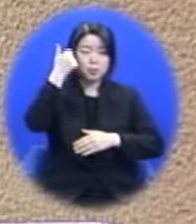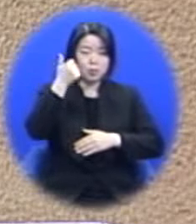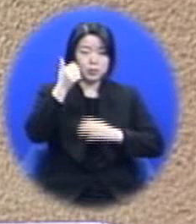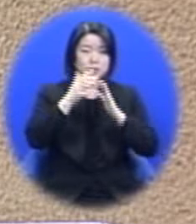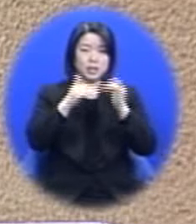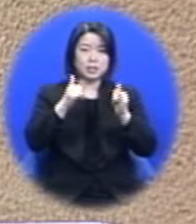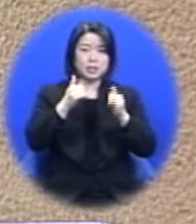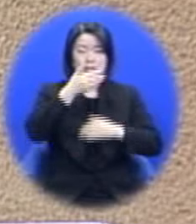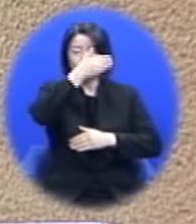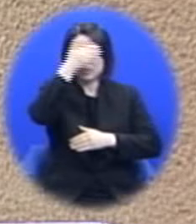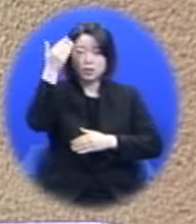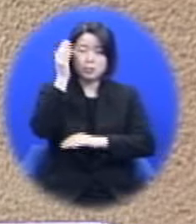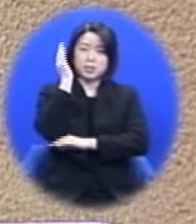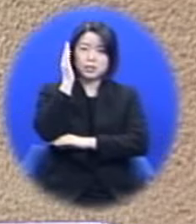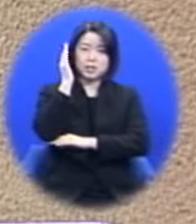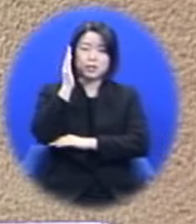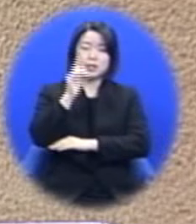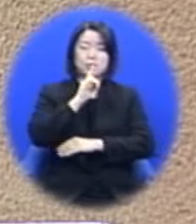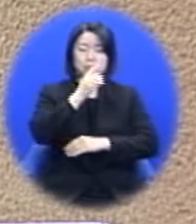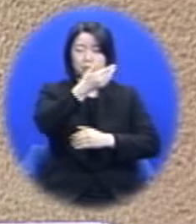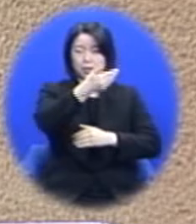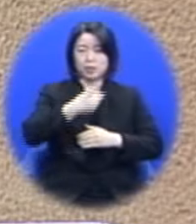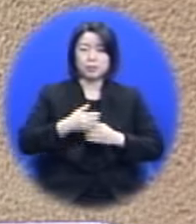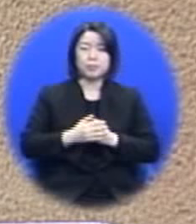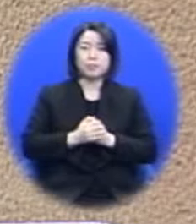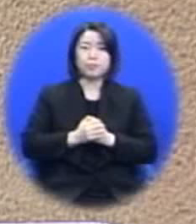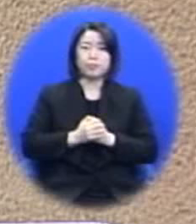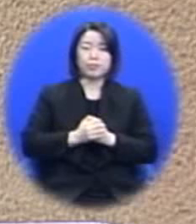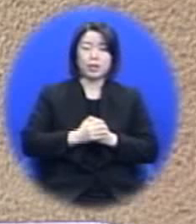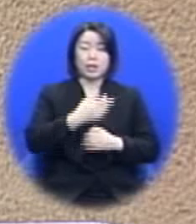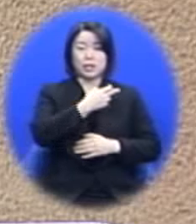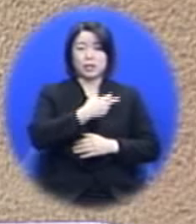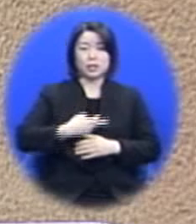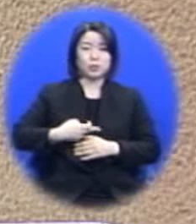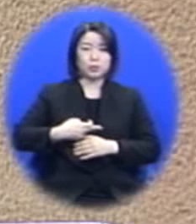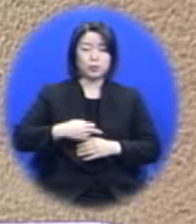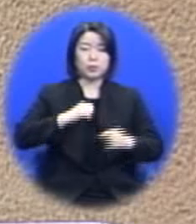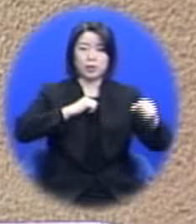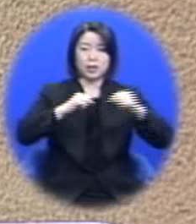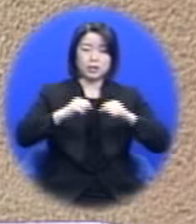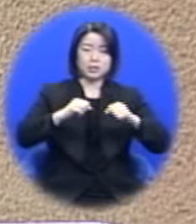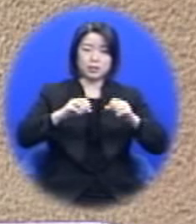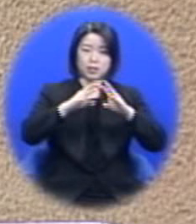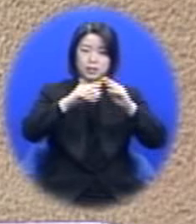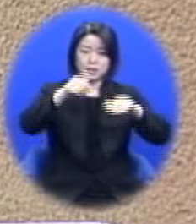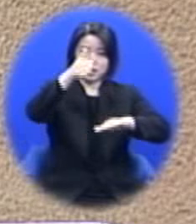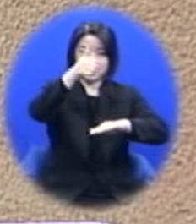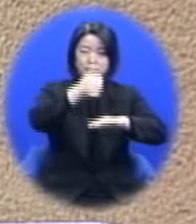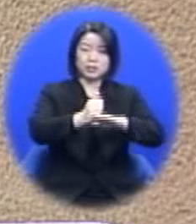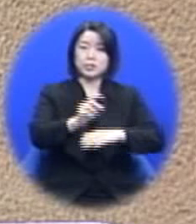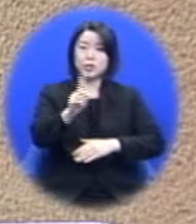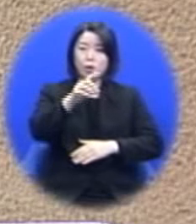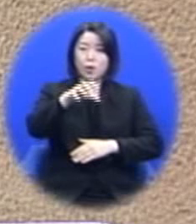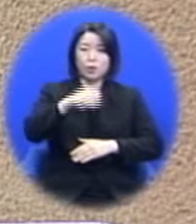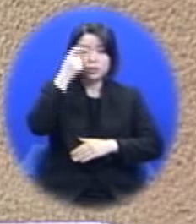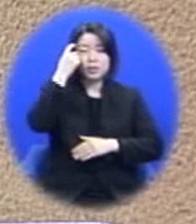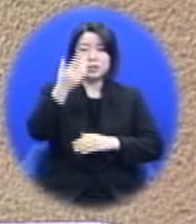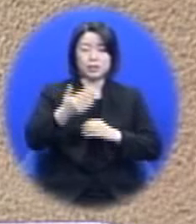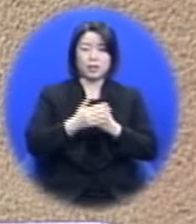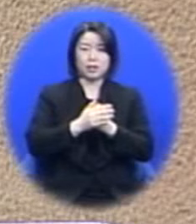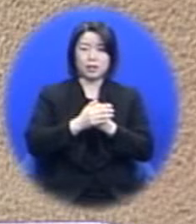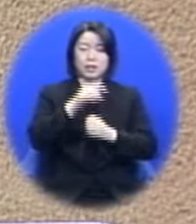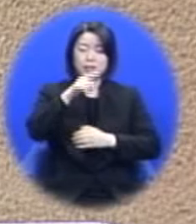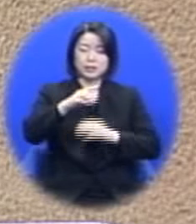젊은 목사님 이야기를 하셨습니다. 사도행전에서 말하는 땅끝이 어디일까 생각했는데